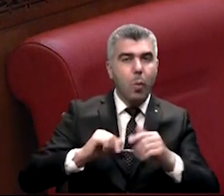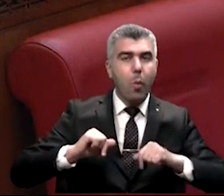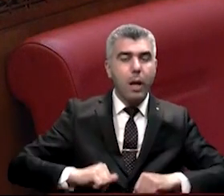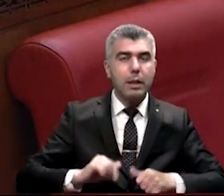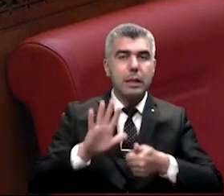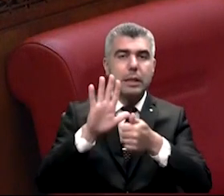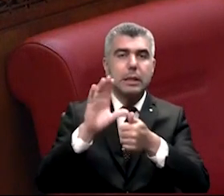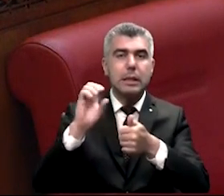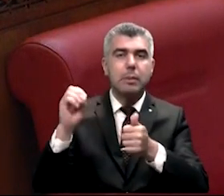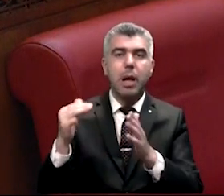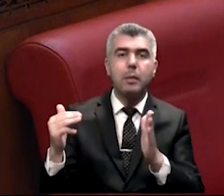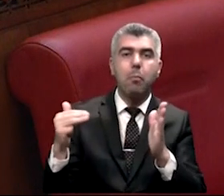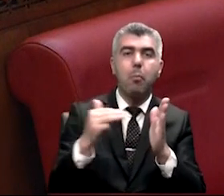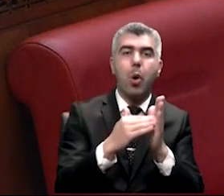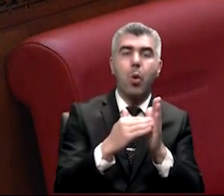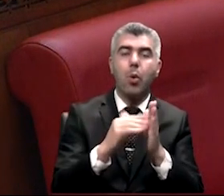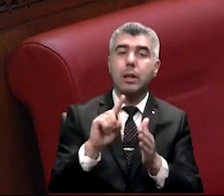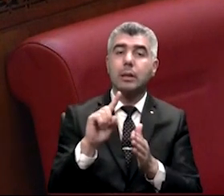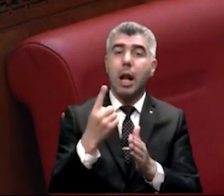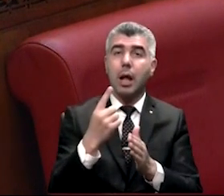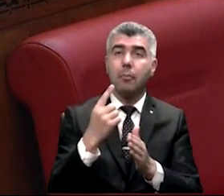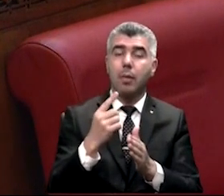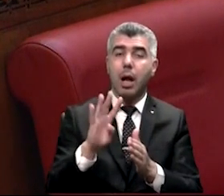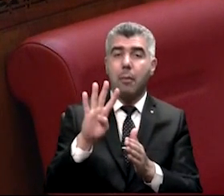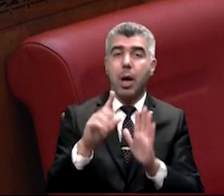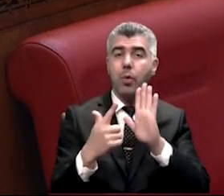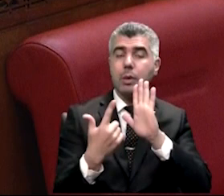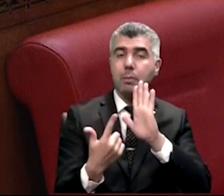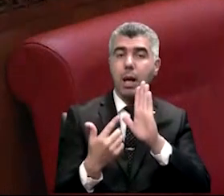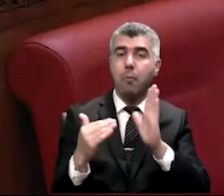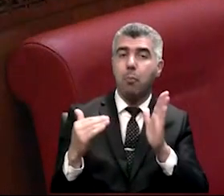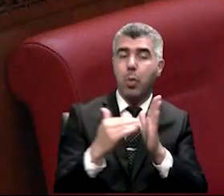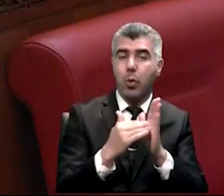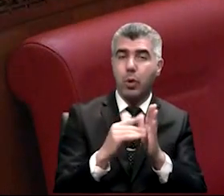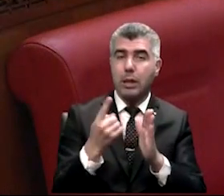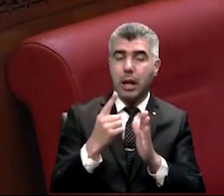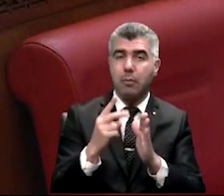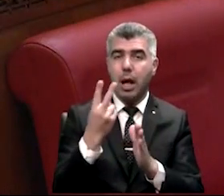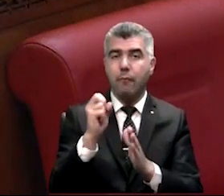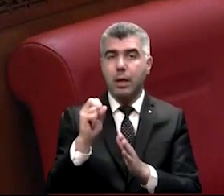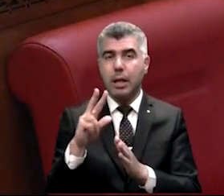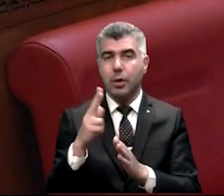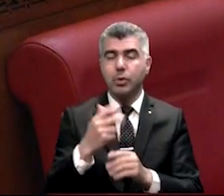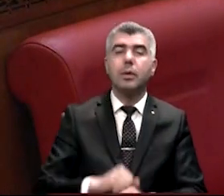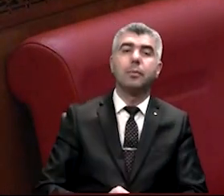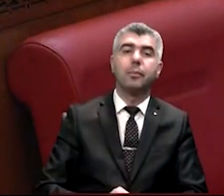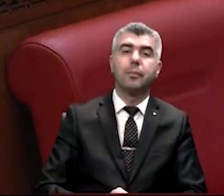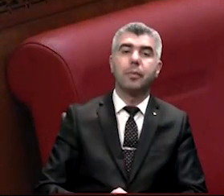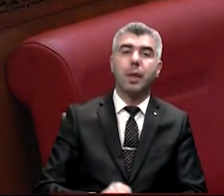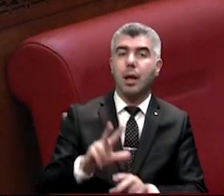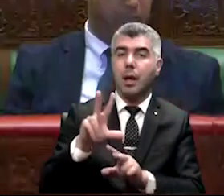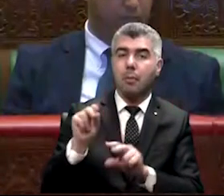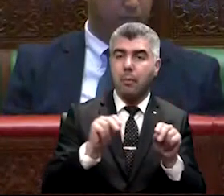600 مليون درهم يعني 74 مليون درهم برسم سنه 2023 وتماشيا مع